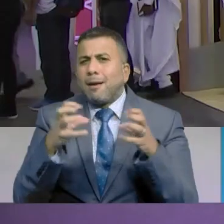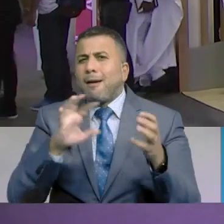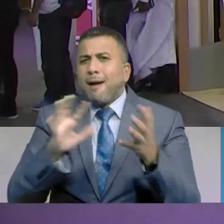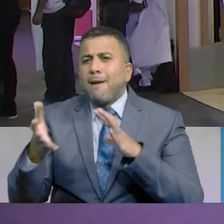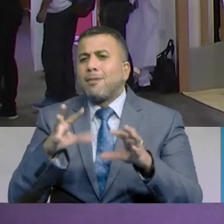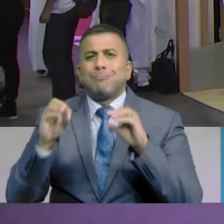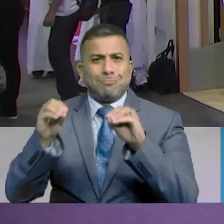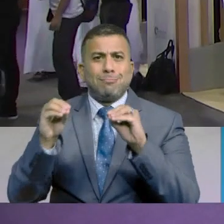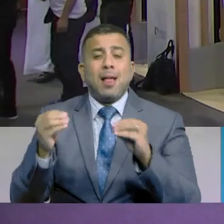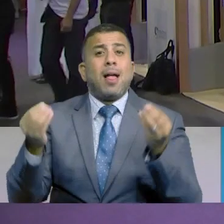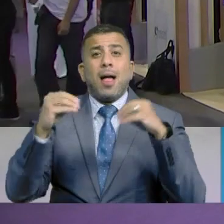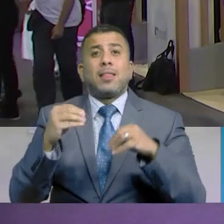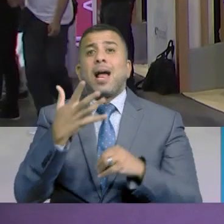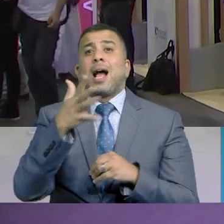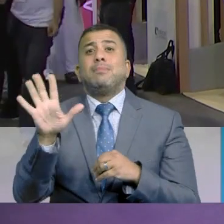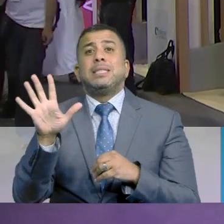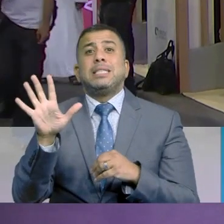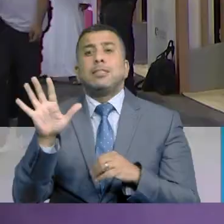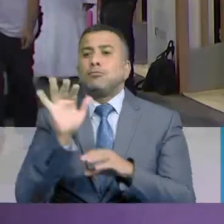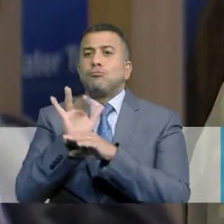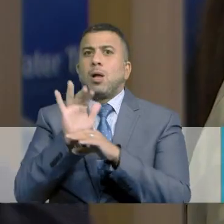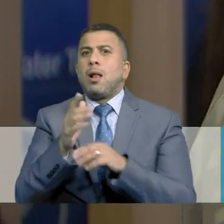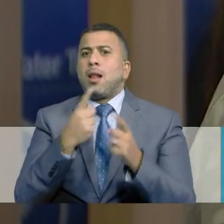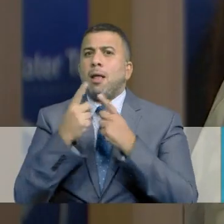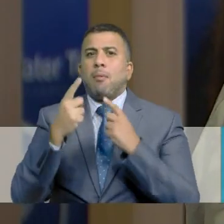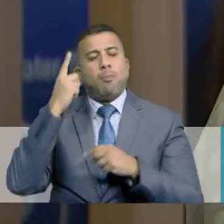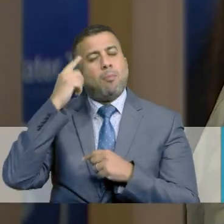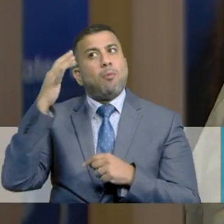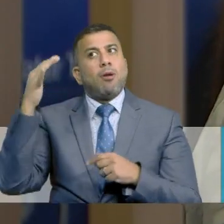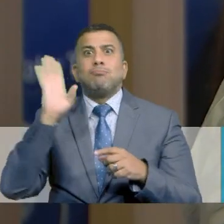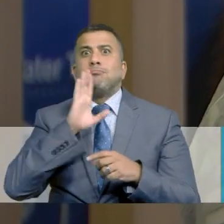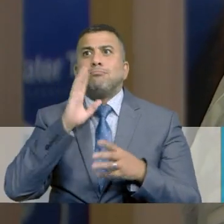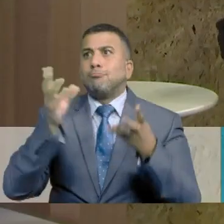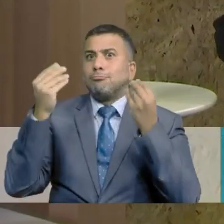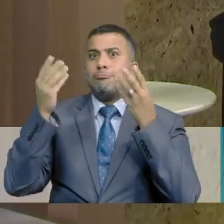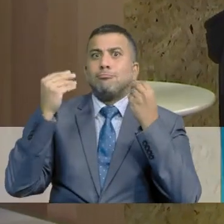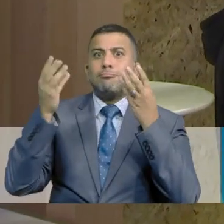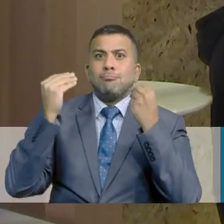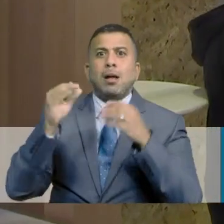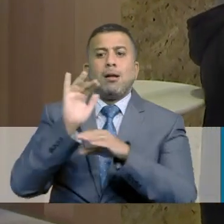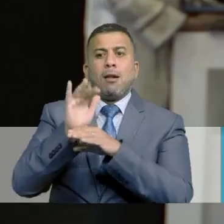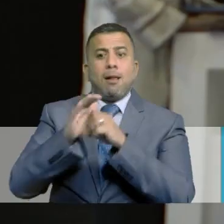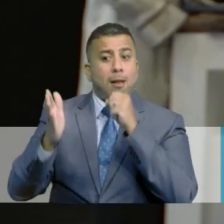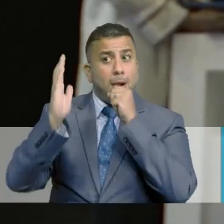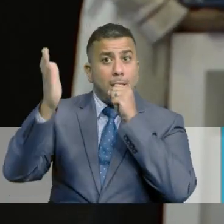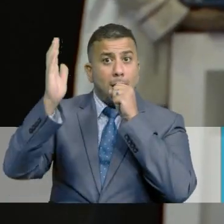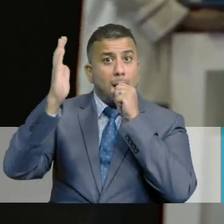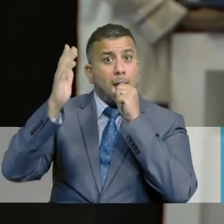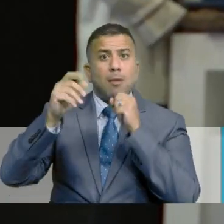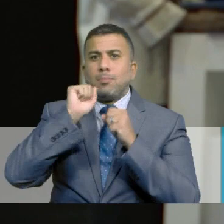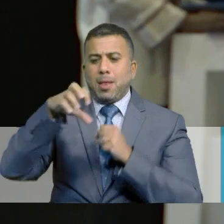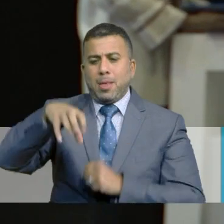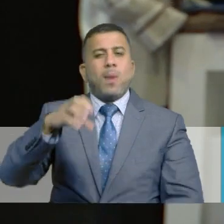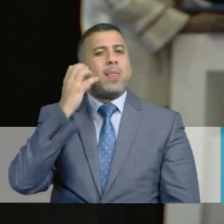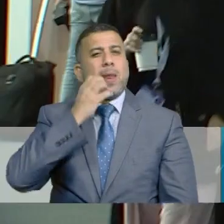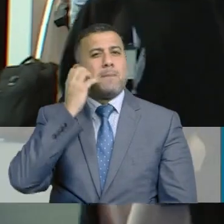يتضمن اكثر من 50 جلسه نقاشيه ملهمه يقدمها نخبه من المتحدثين لزين من